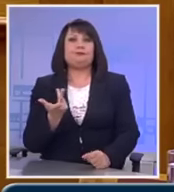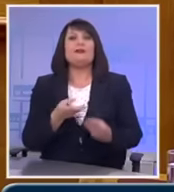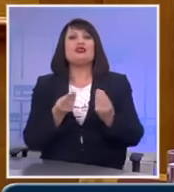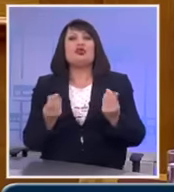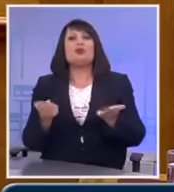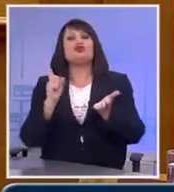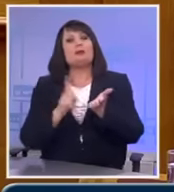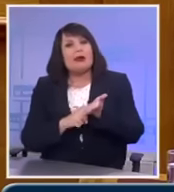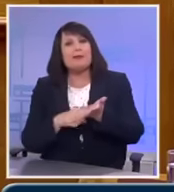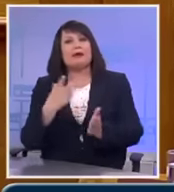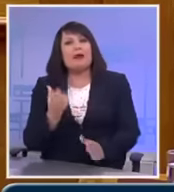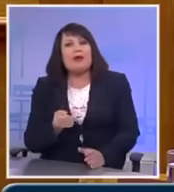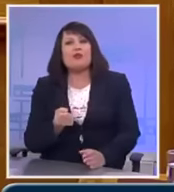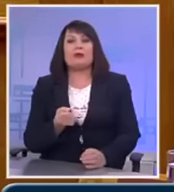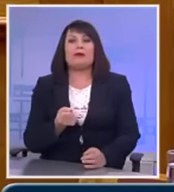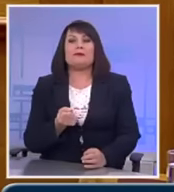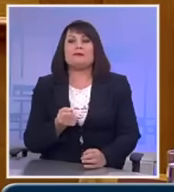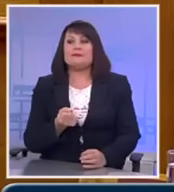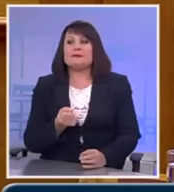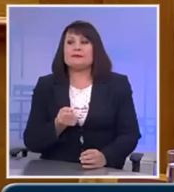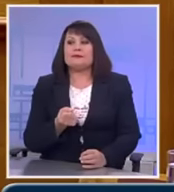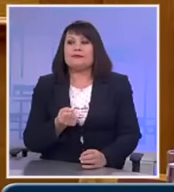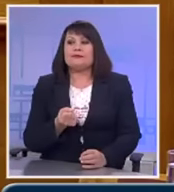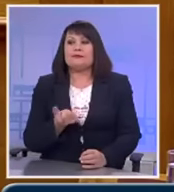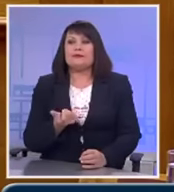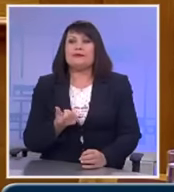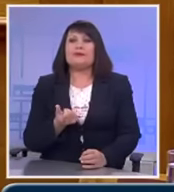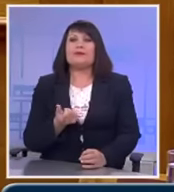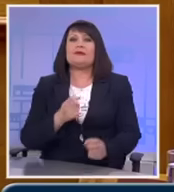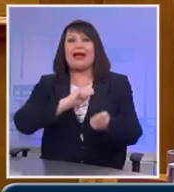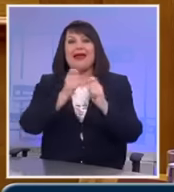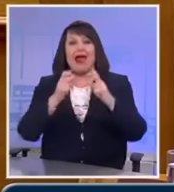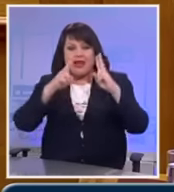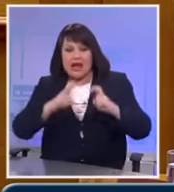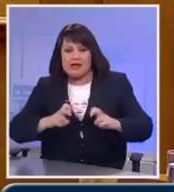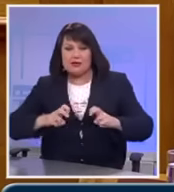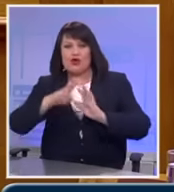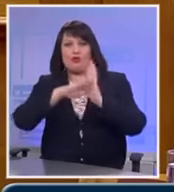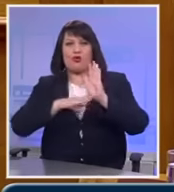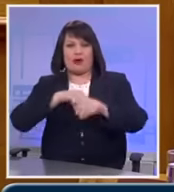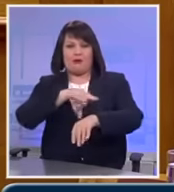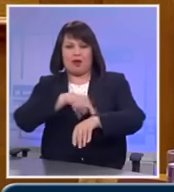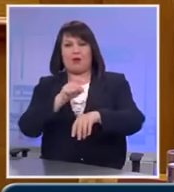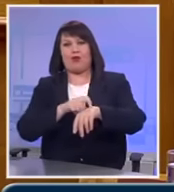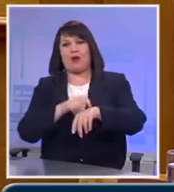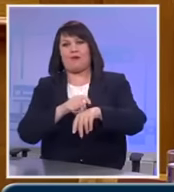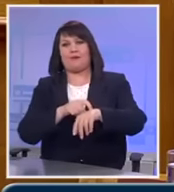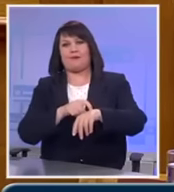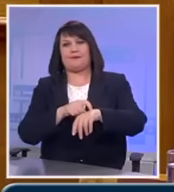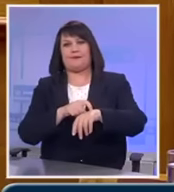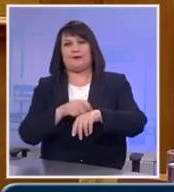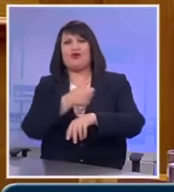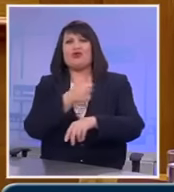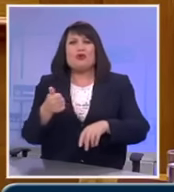πρέπει να υπάρξει αλλαγή στα αναλυτικά προγράμματα ώστε να φύγουμε από το μάθημα ομολογίας